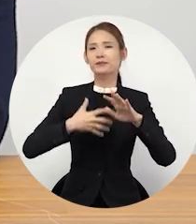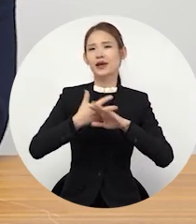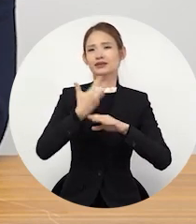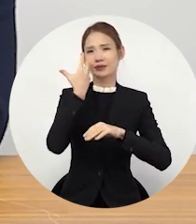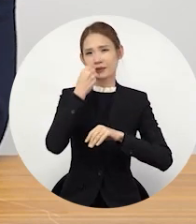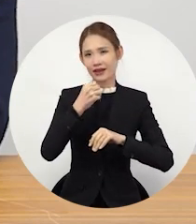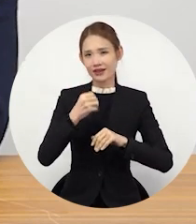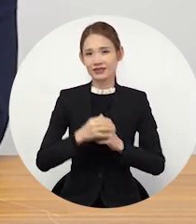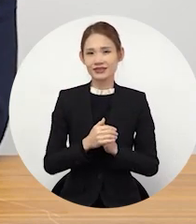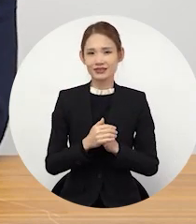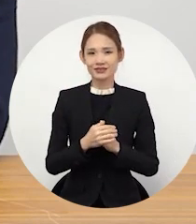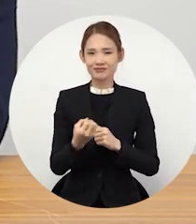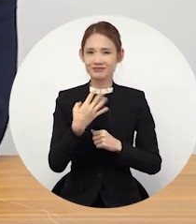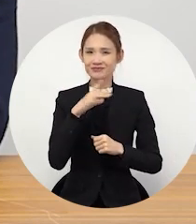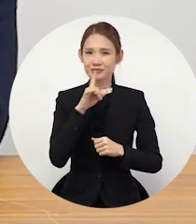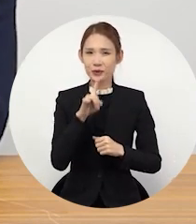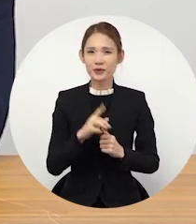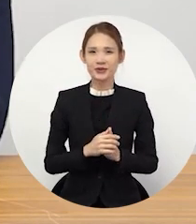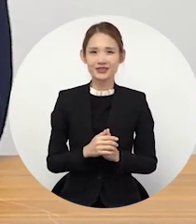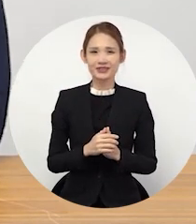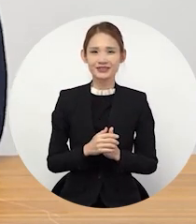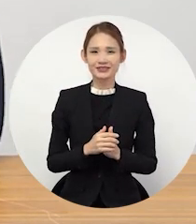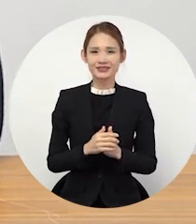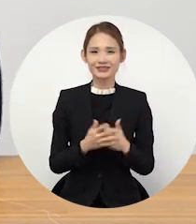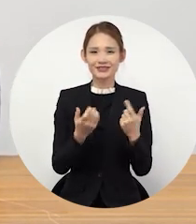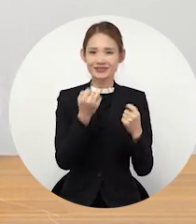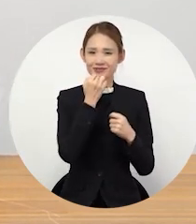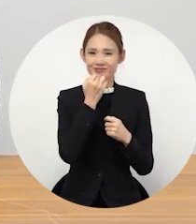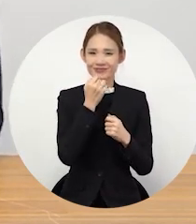겁니다. 반전. 뭐래?